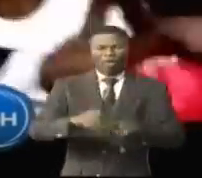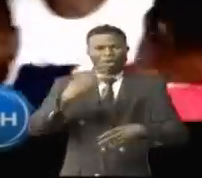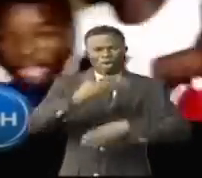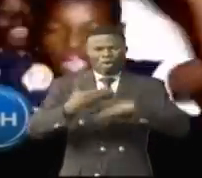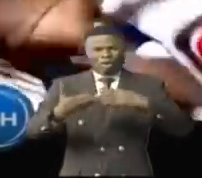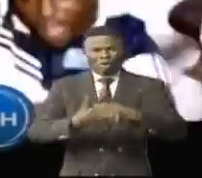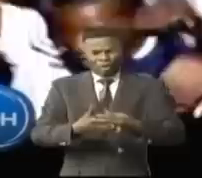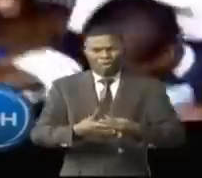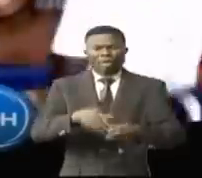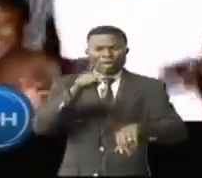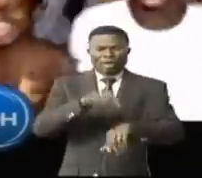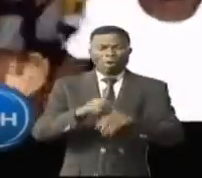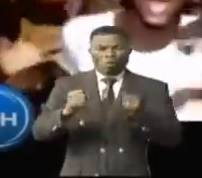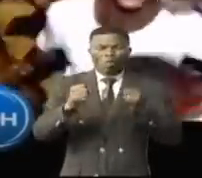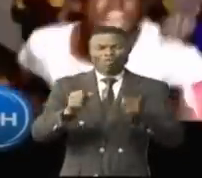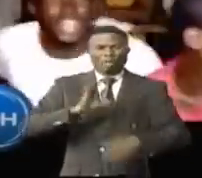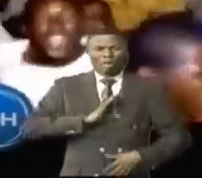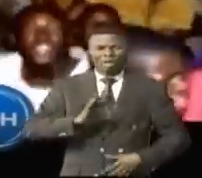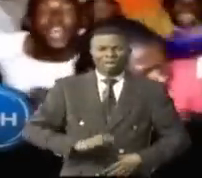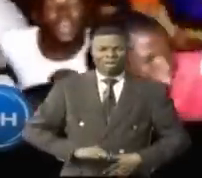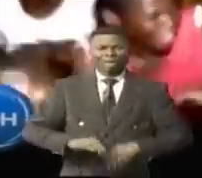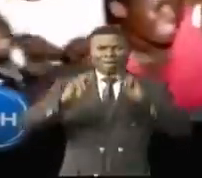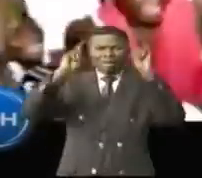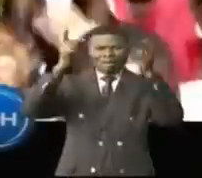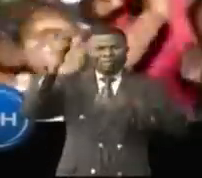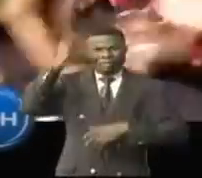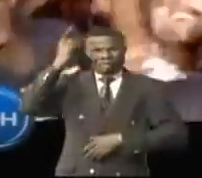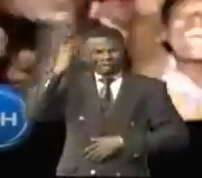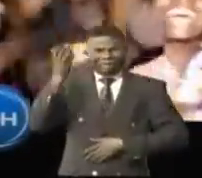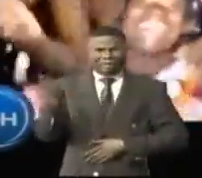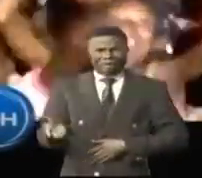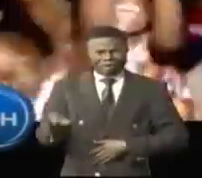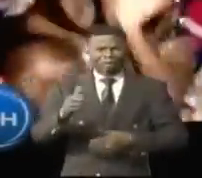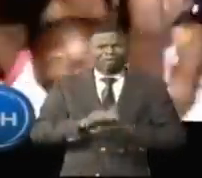l'ère Tshisekedi dans la capitale congolaise.